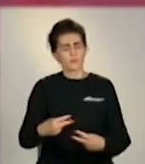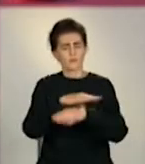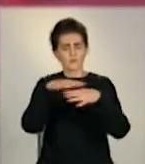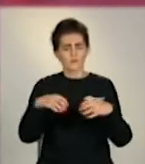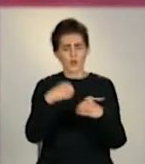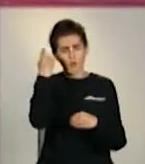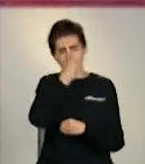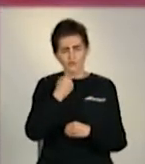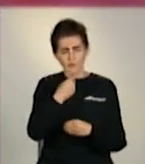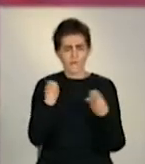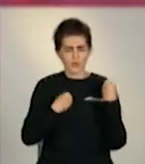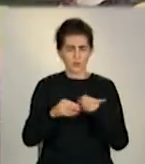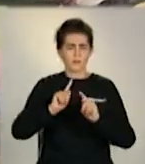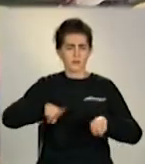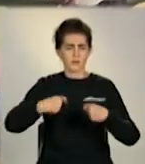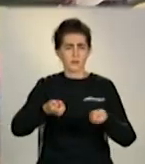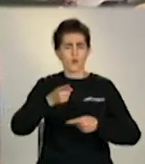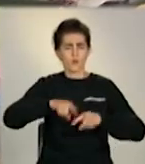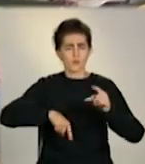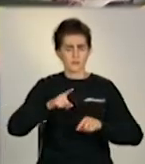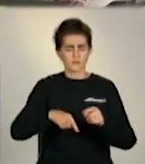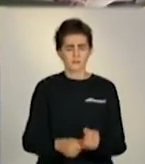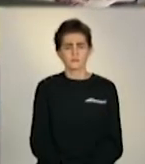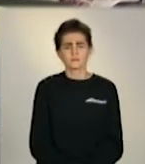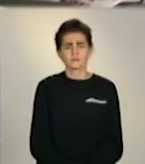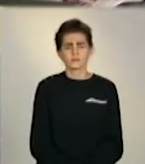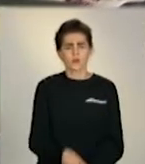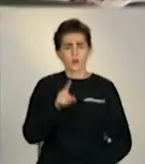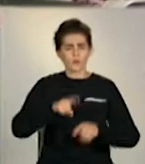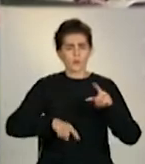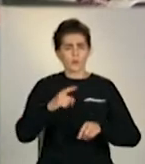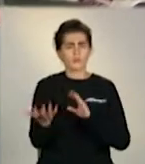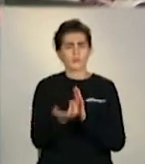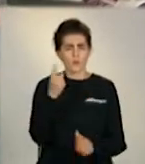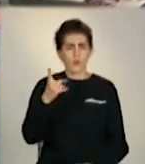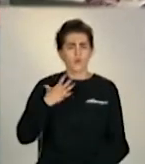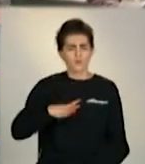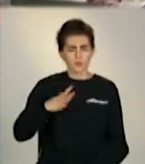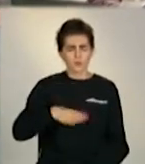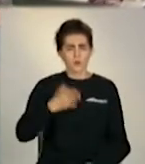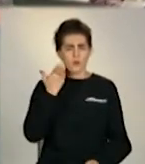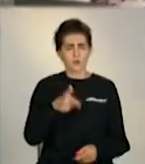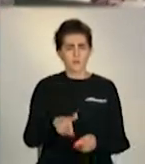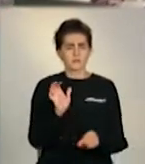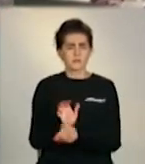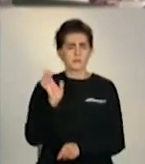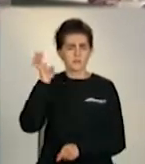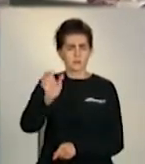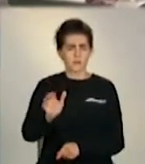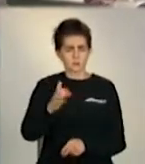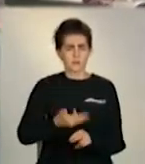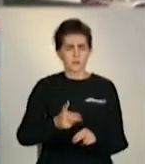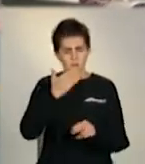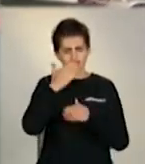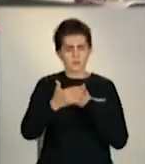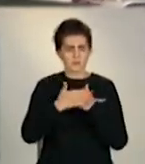речі передадуть родичам. Да, на территории Казахстана нашлись его родственники, они ожидают уже переправки, прибытия. То есть в